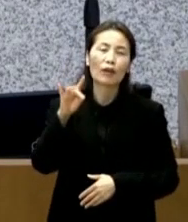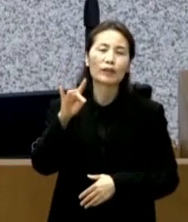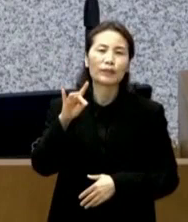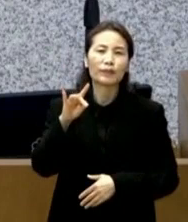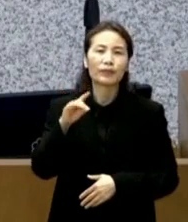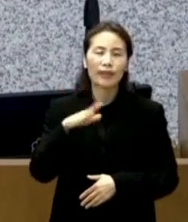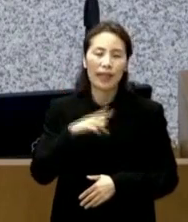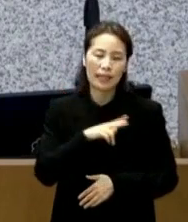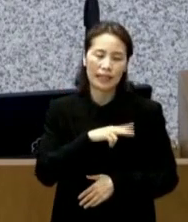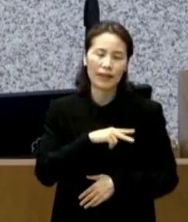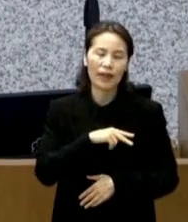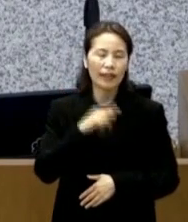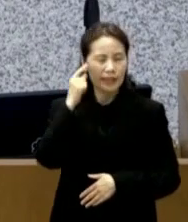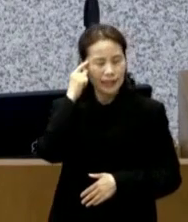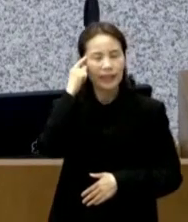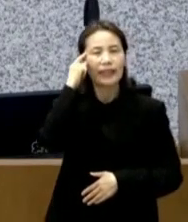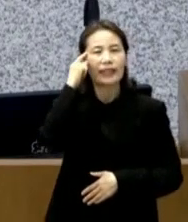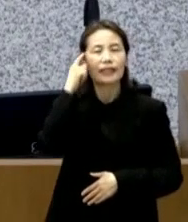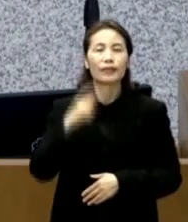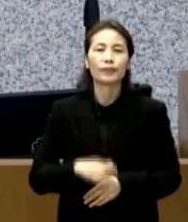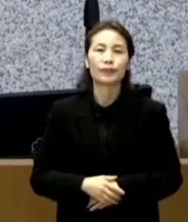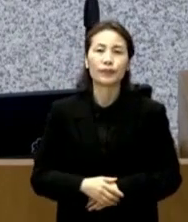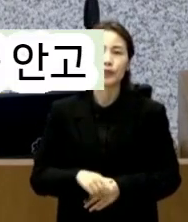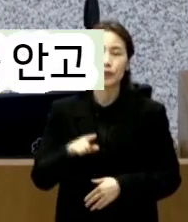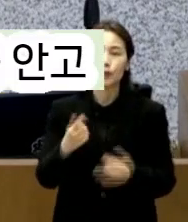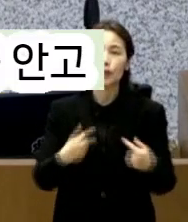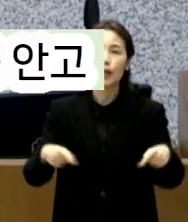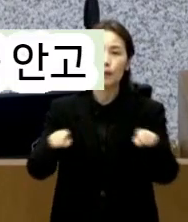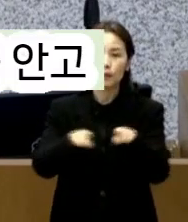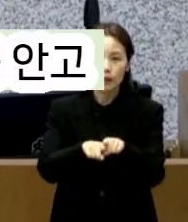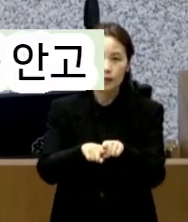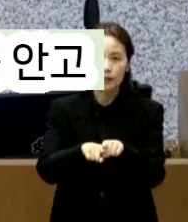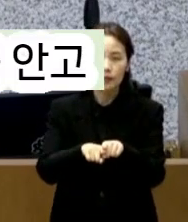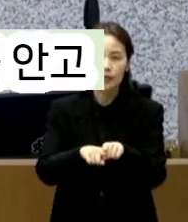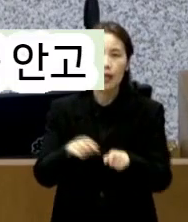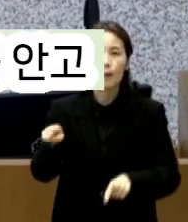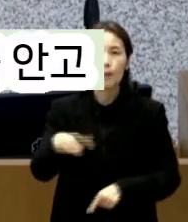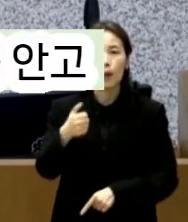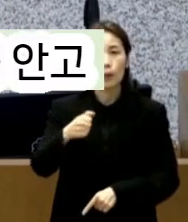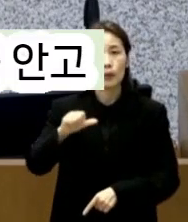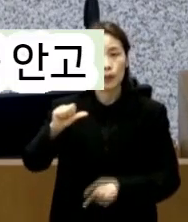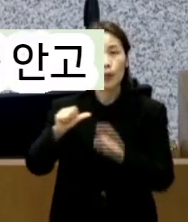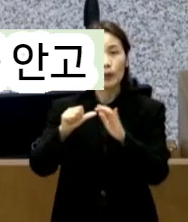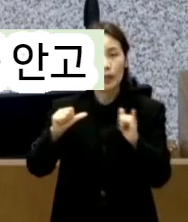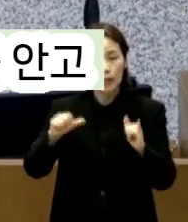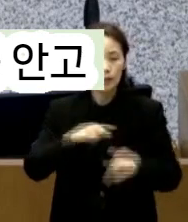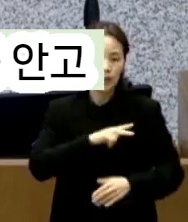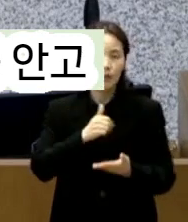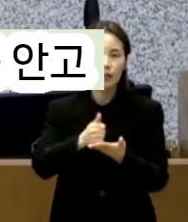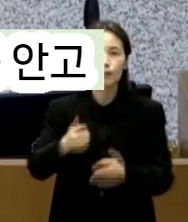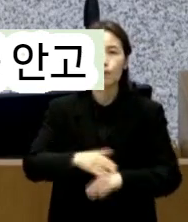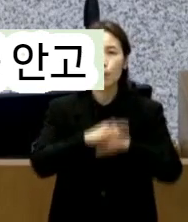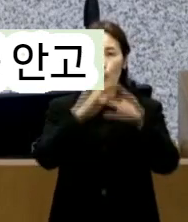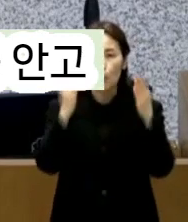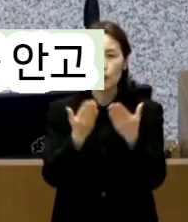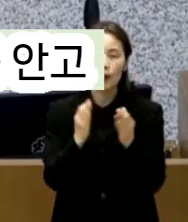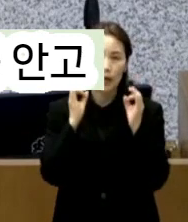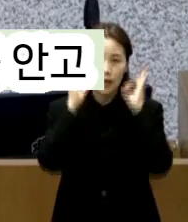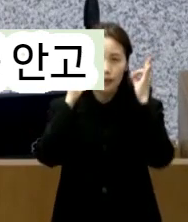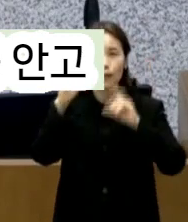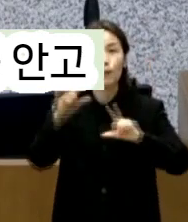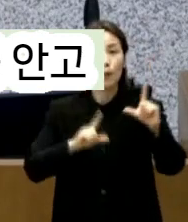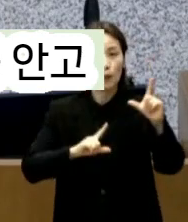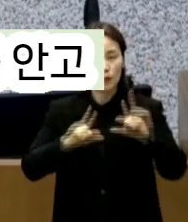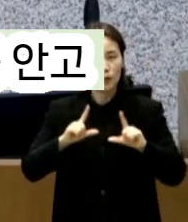떠올려 봤습니다. 저를 포함해 이곳에 함께하고 계신 155명의 의원 모두가 그런